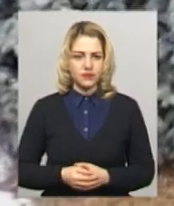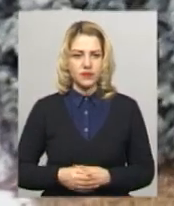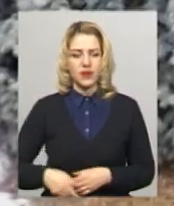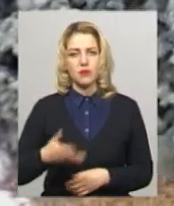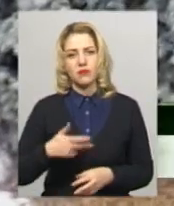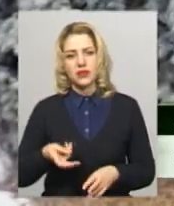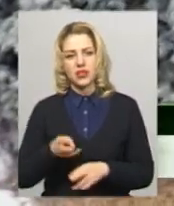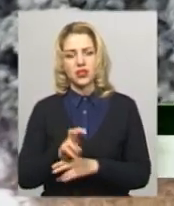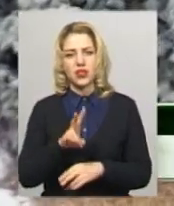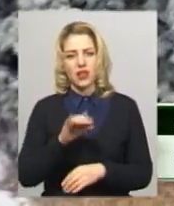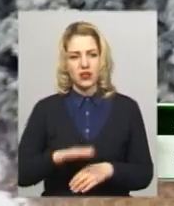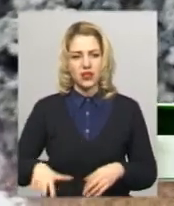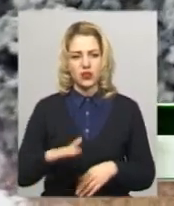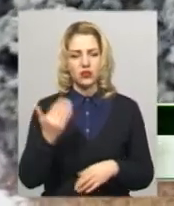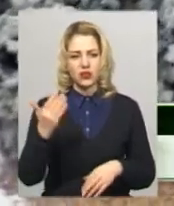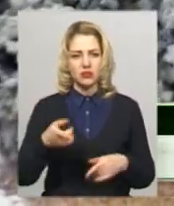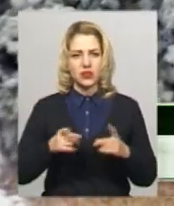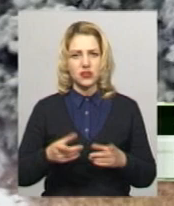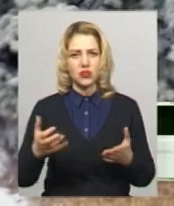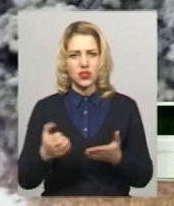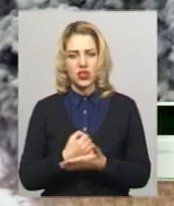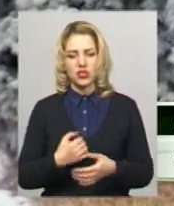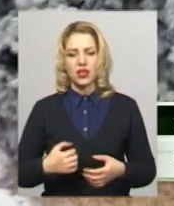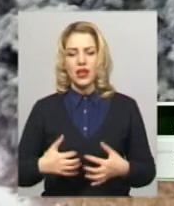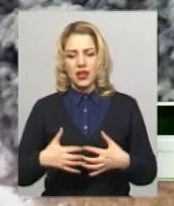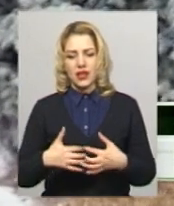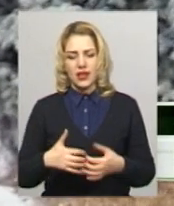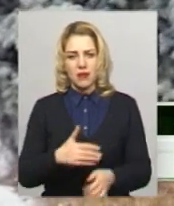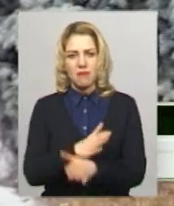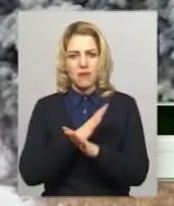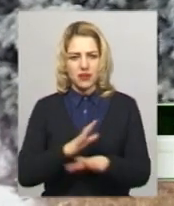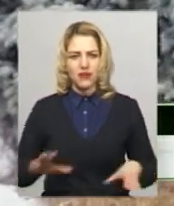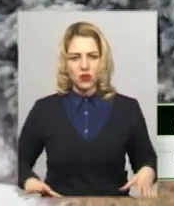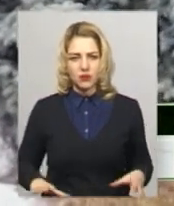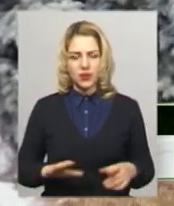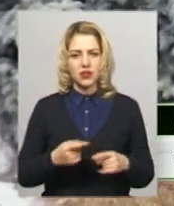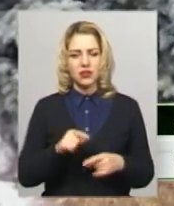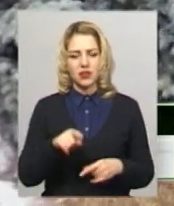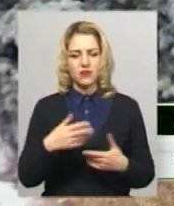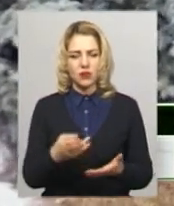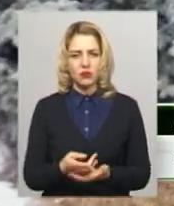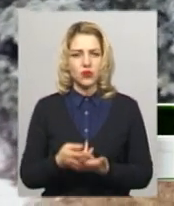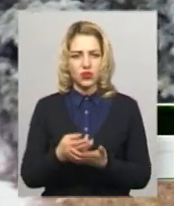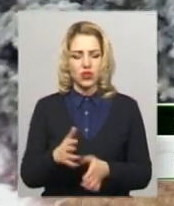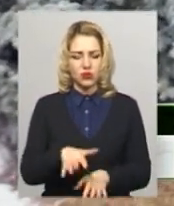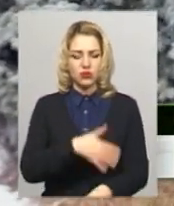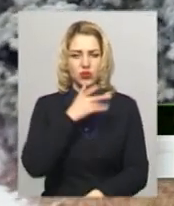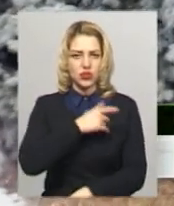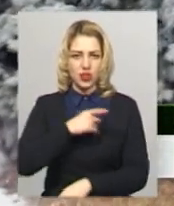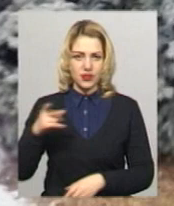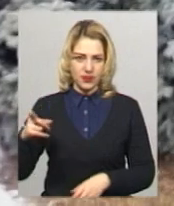Ми зайшли на територію, там дійсно ми зайшли тіло меру і кобили, вона там вже пролежала достатньо довгий час.